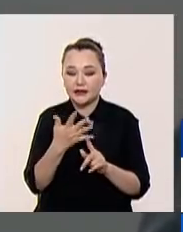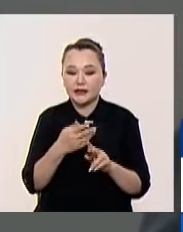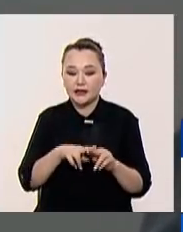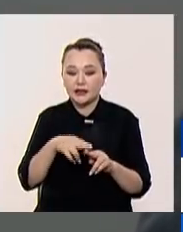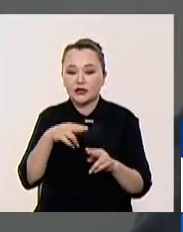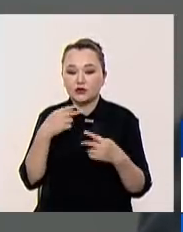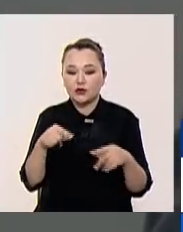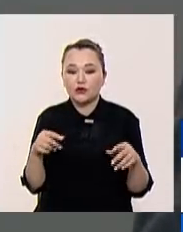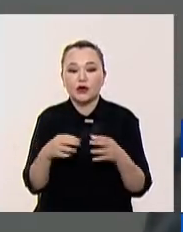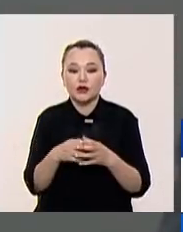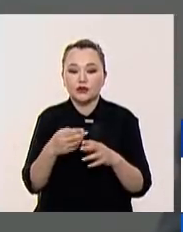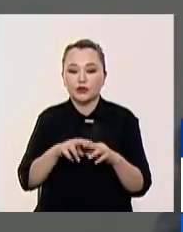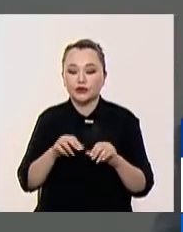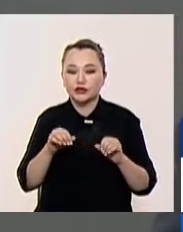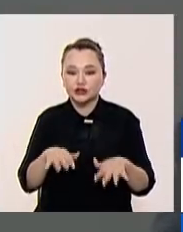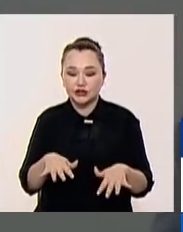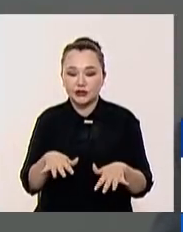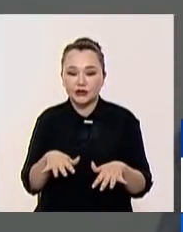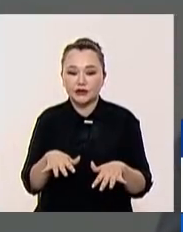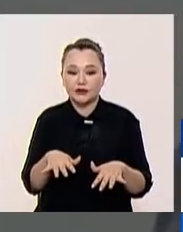иные категории, которые решают